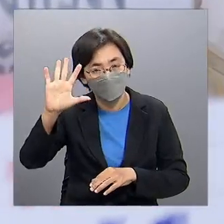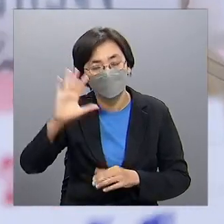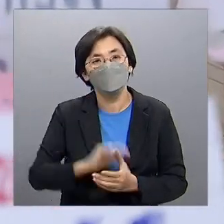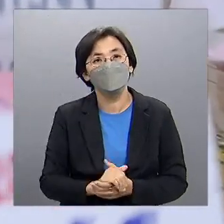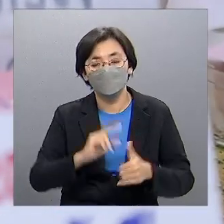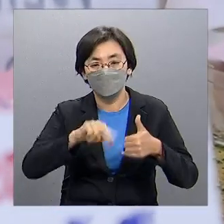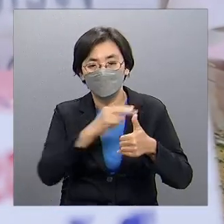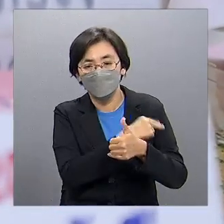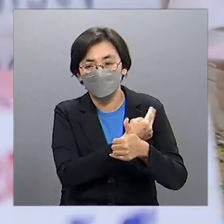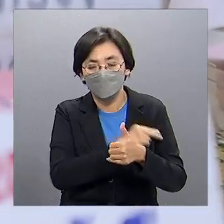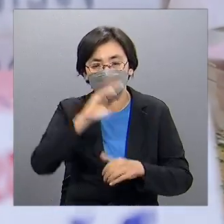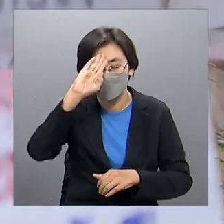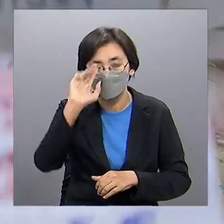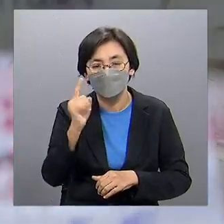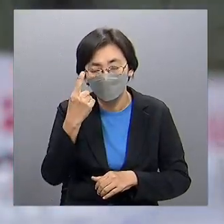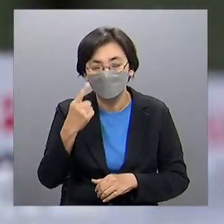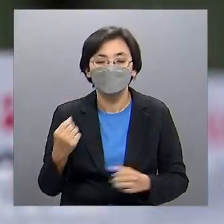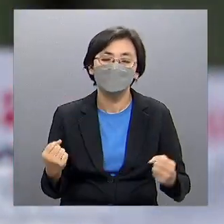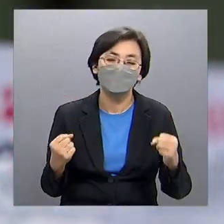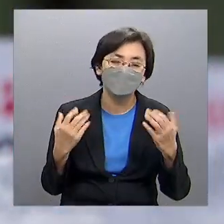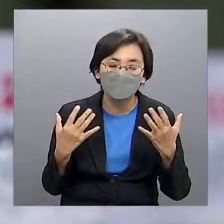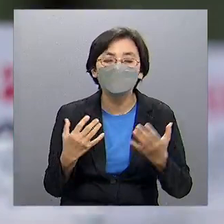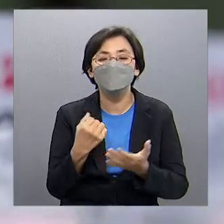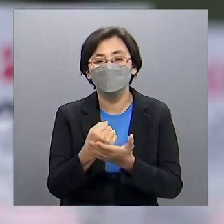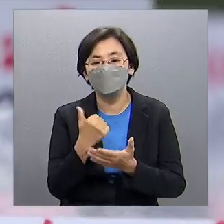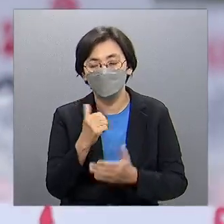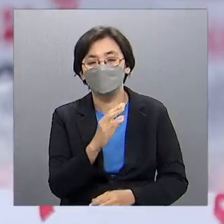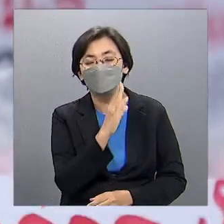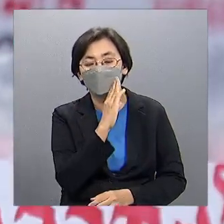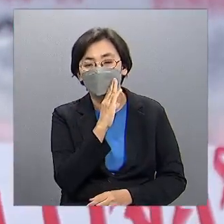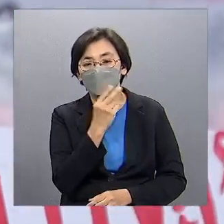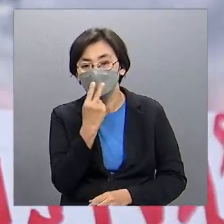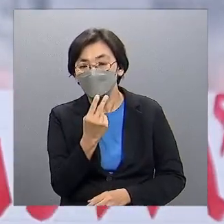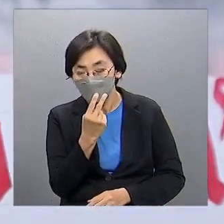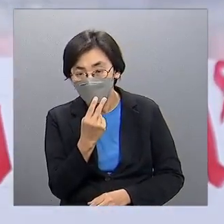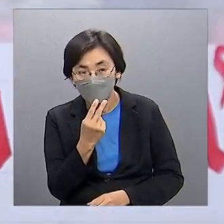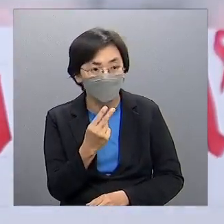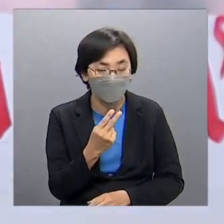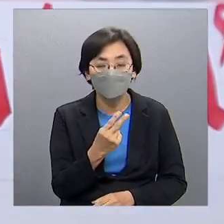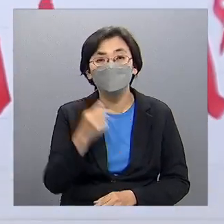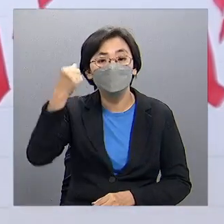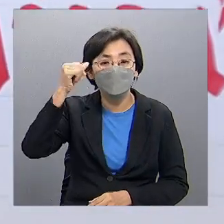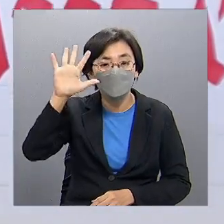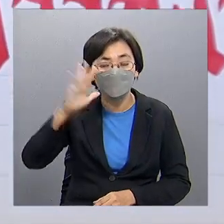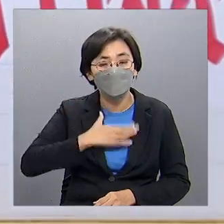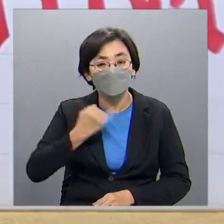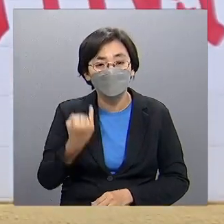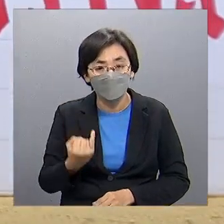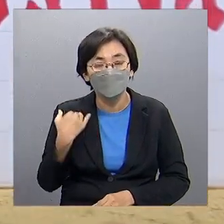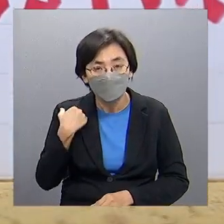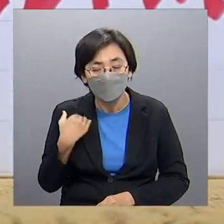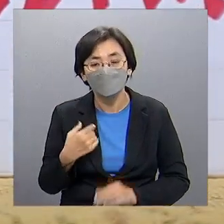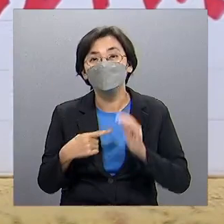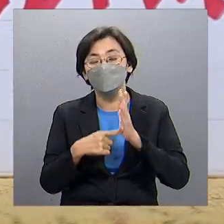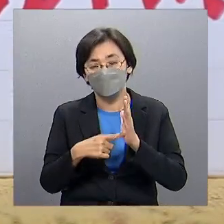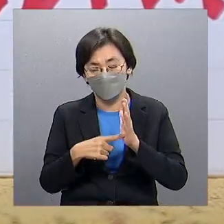ำตัวความอ่อนเพลียเนี่ยเพราะใน5วันนี้มันจะต้องมีการเปลี่ยนแปลงแล้วใน5วันนี้เราต้องสังเกตว่าเราแพ้ไหมเช่นผื่นระ